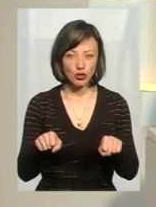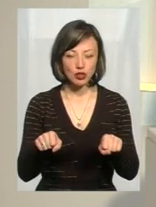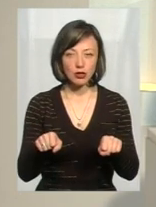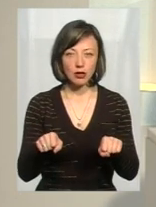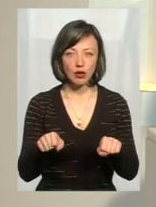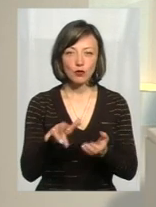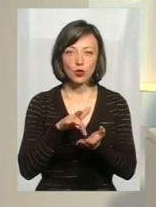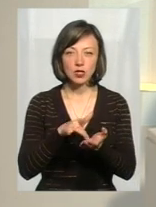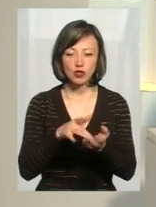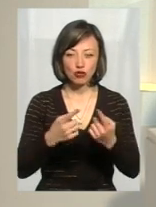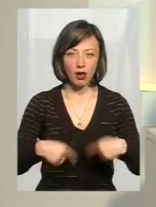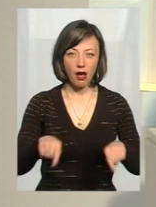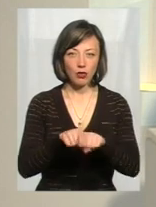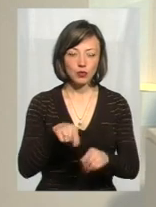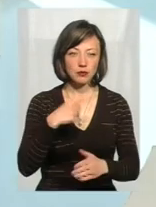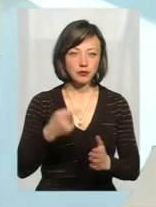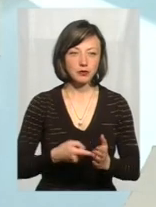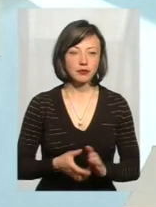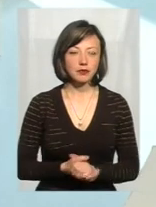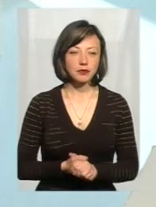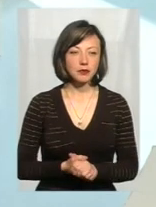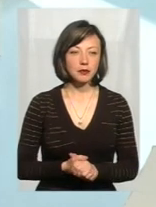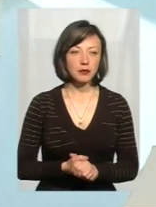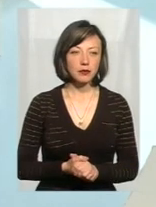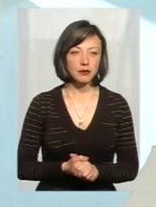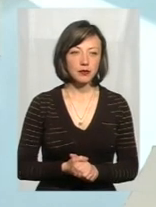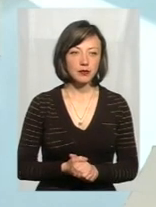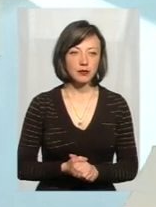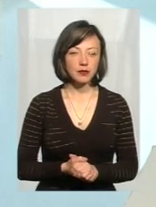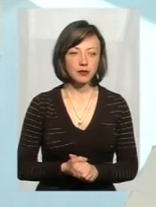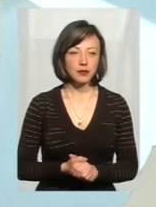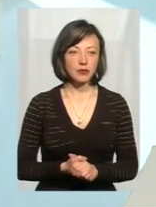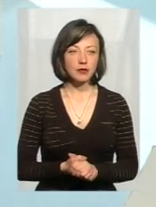у туристичній галузі? Що стосується